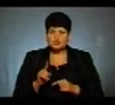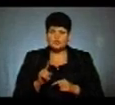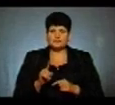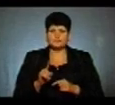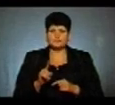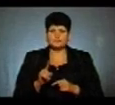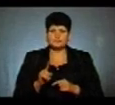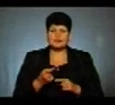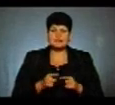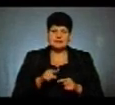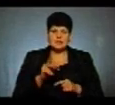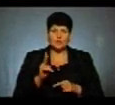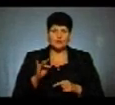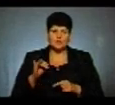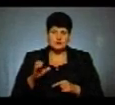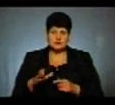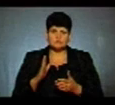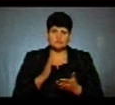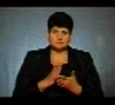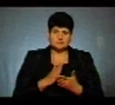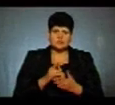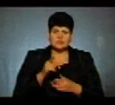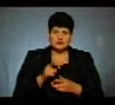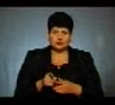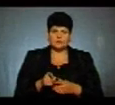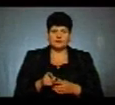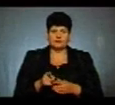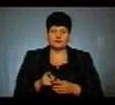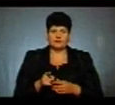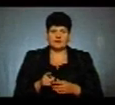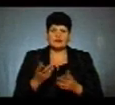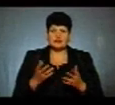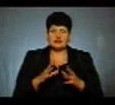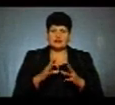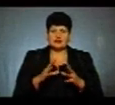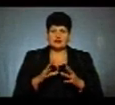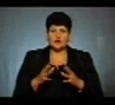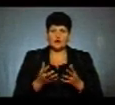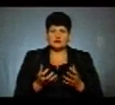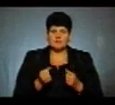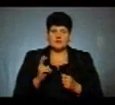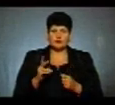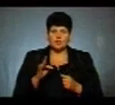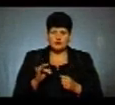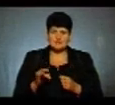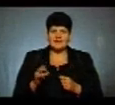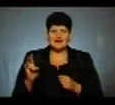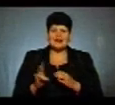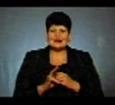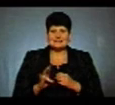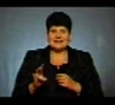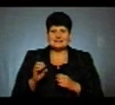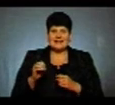таки даний курс набере того розмаху, який в свій час отримав курс «Християнська етика».